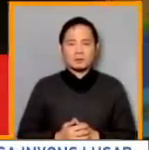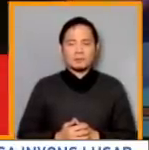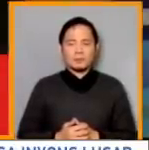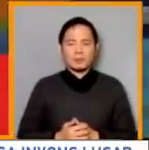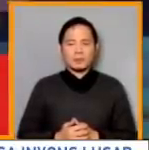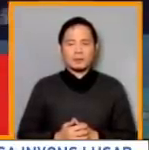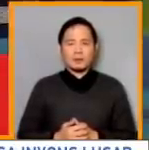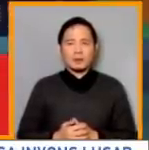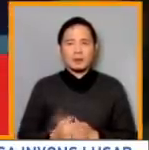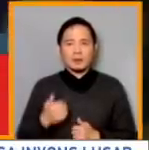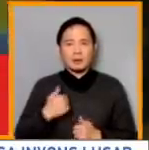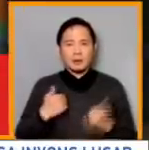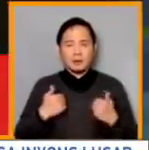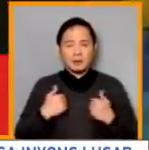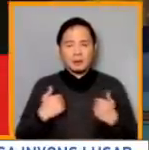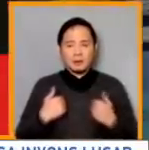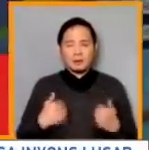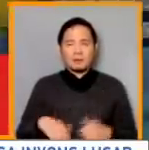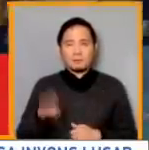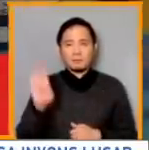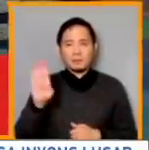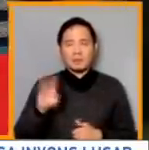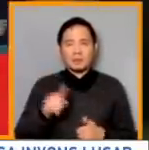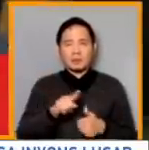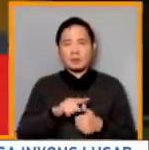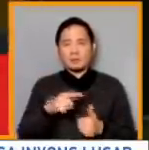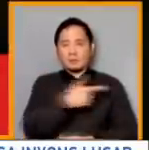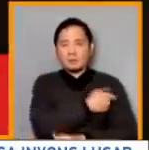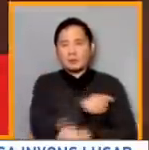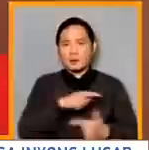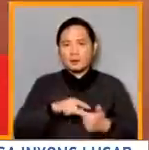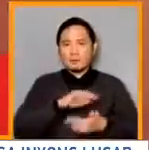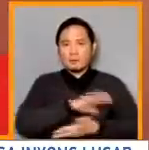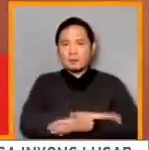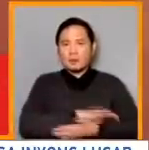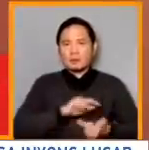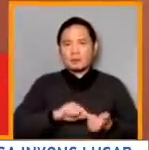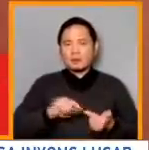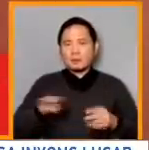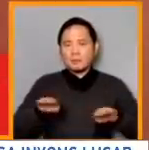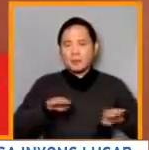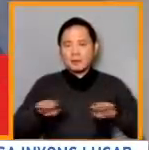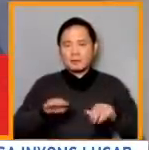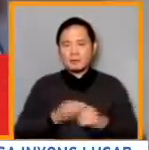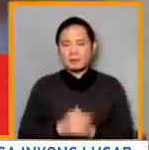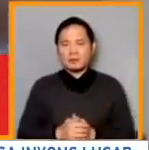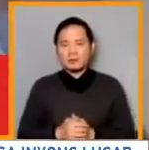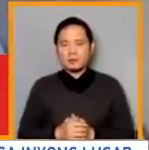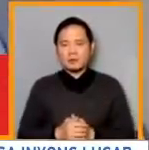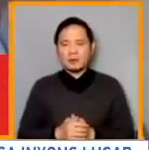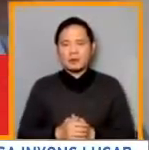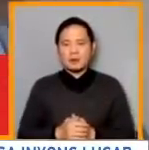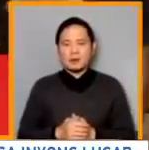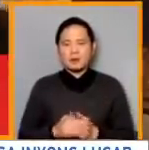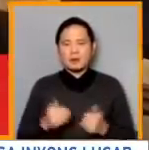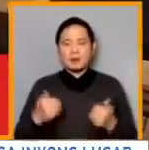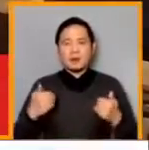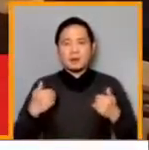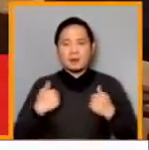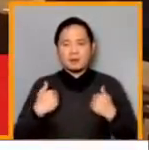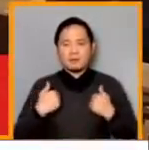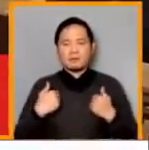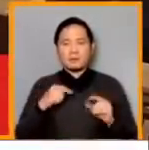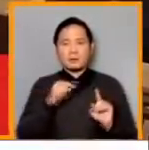Nakasentro ito sa tatlong B, bakuna, bayanihan at Bida Behavior. Pangunahin dito ang pagsuot ng mask, paghuhugas ng kamay,